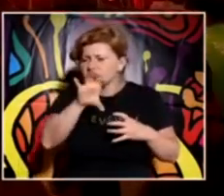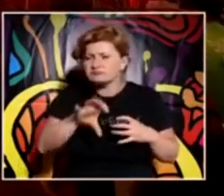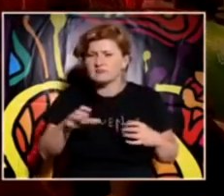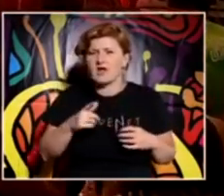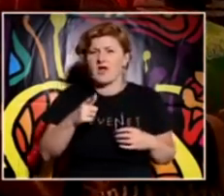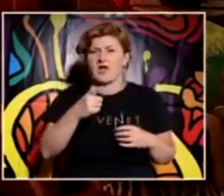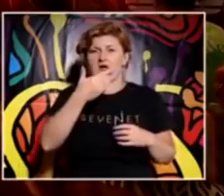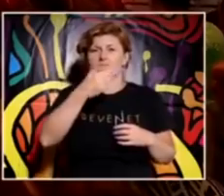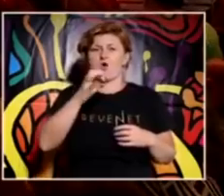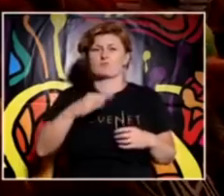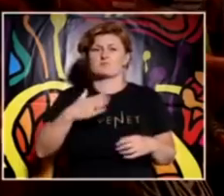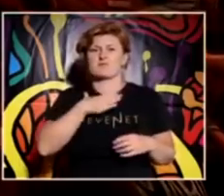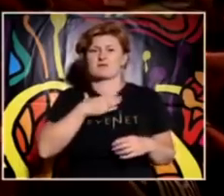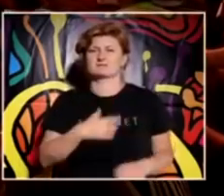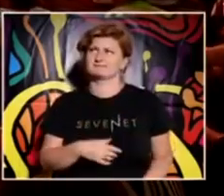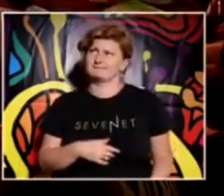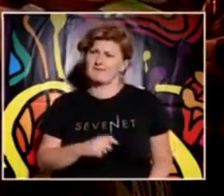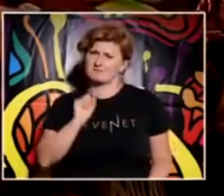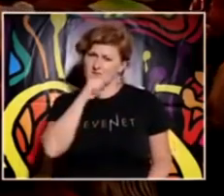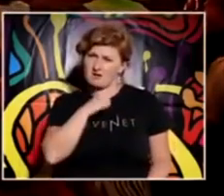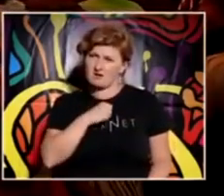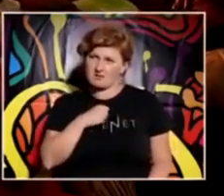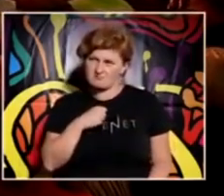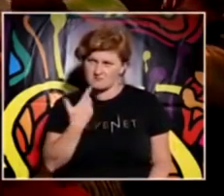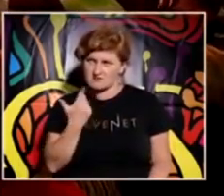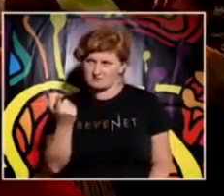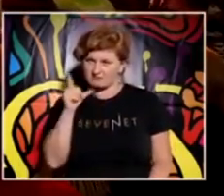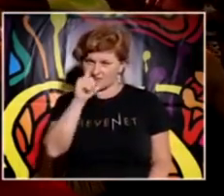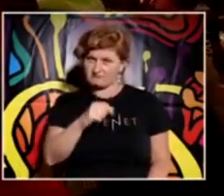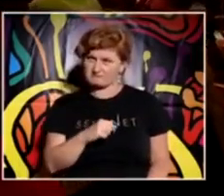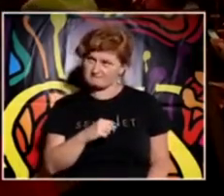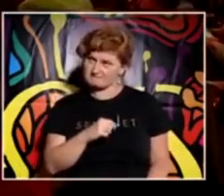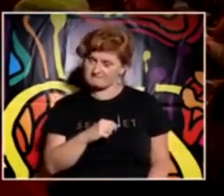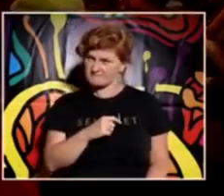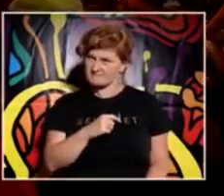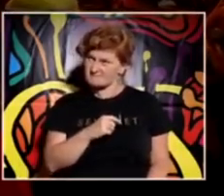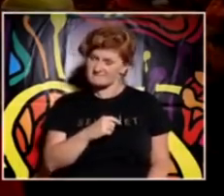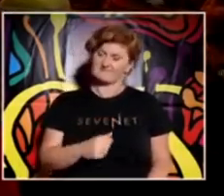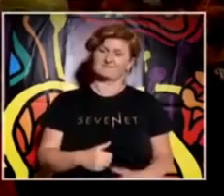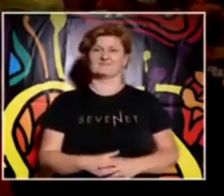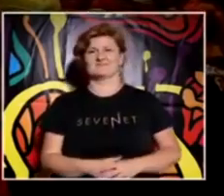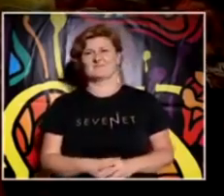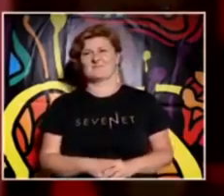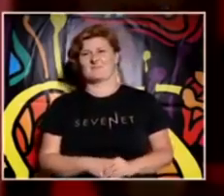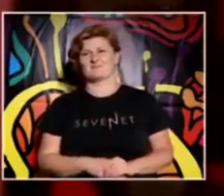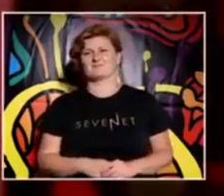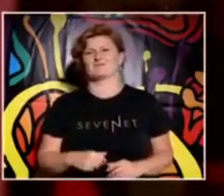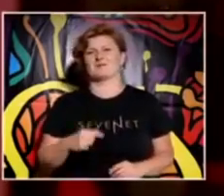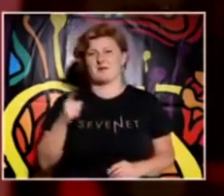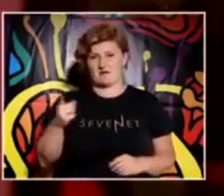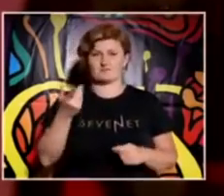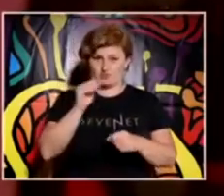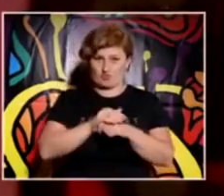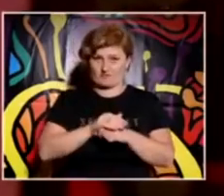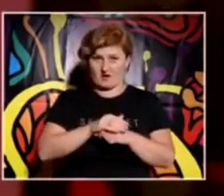stoi, patrzy, mówi, stara, naprawdę chcesz iść tam? 15 kilometrów do góry? Nigdy w życiu. Dokładnie. I wy się na to od tak zgadzacie? Nie można go